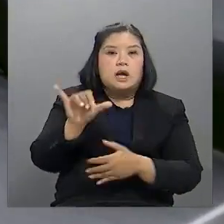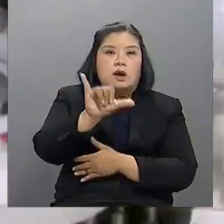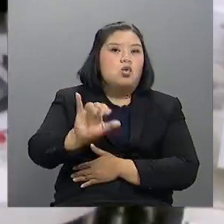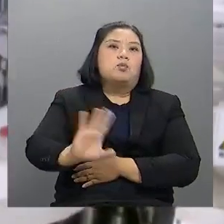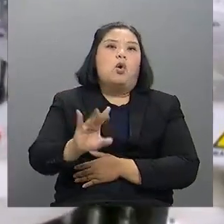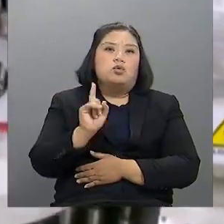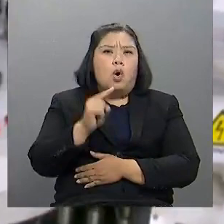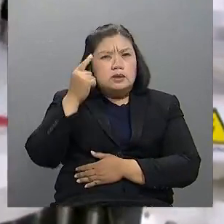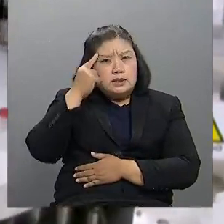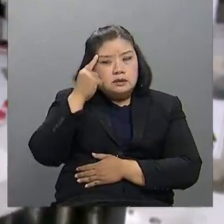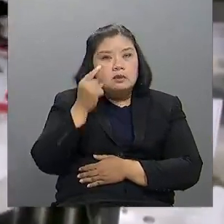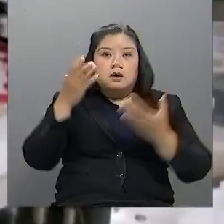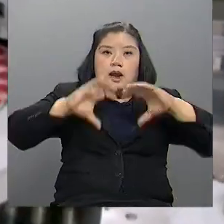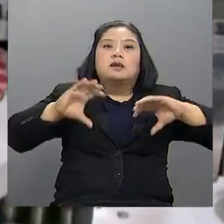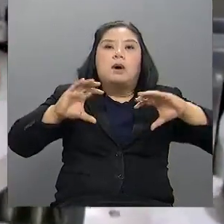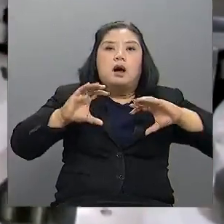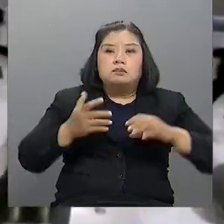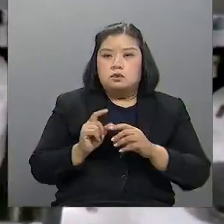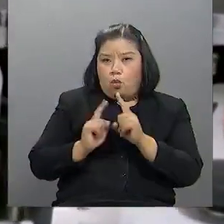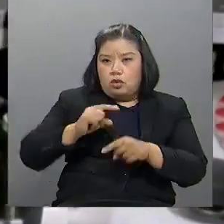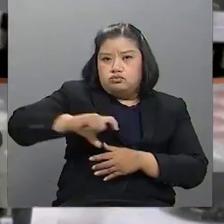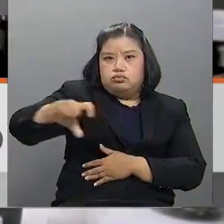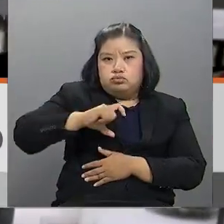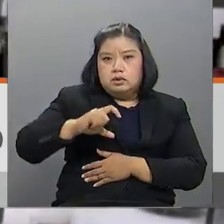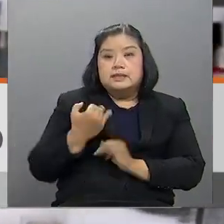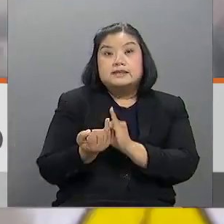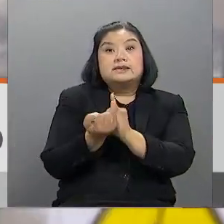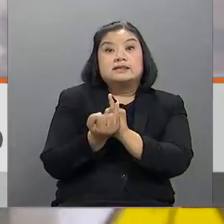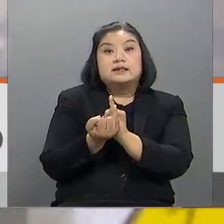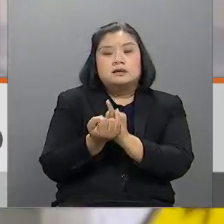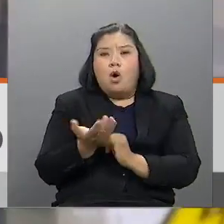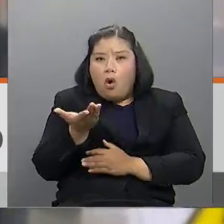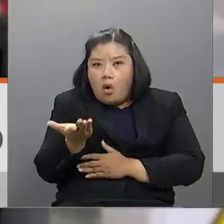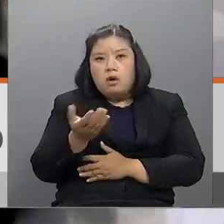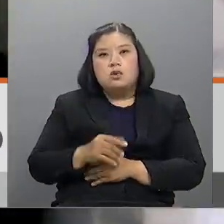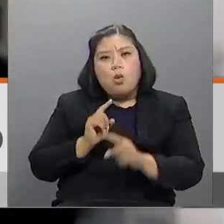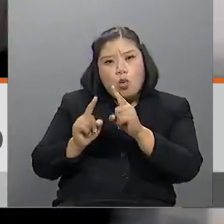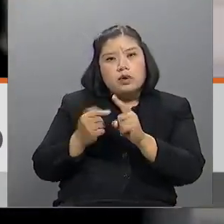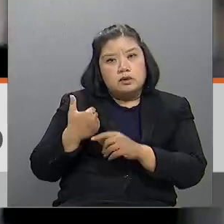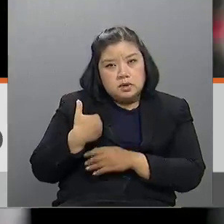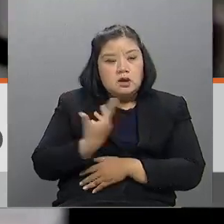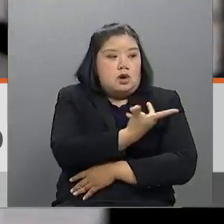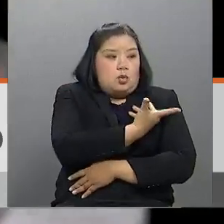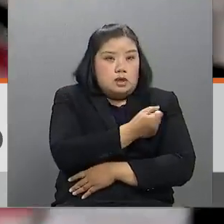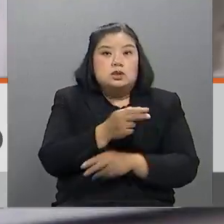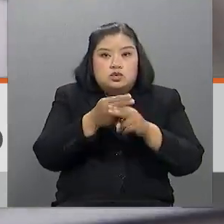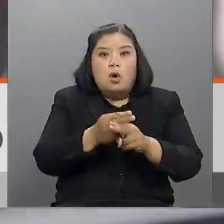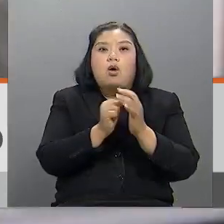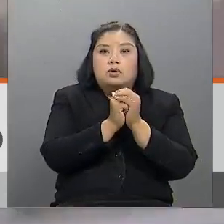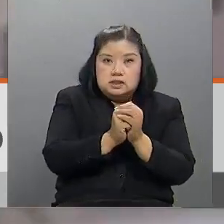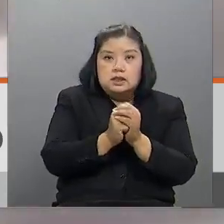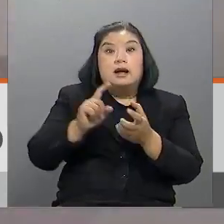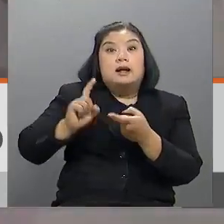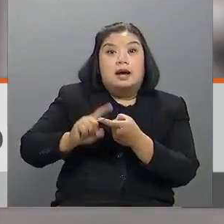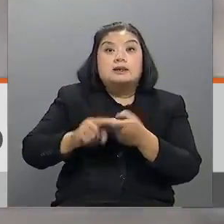เชิงนโยบายหรือว่าระดับรัฐบาลที่มีความสนิทสนมเจรจาไม่ว่าจะเป็นวัคซีนของจีนหรือรัสเซียที่ได้ผ่านการศึกษา